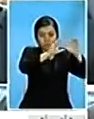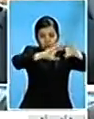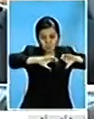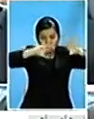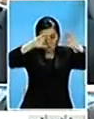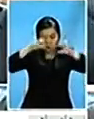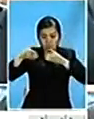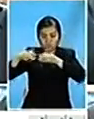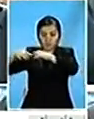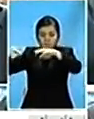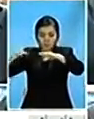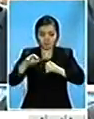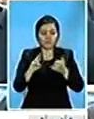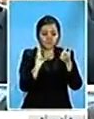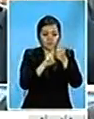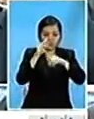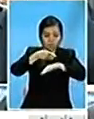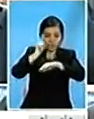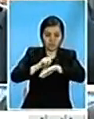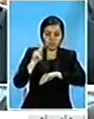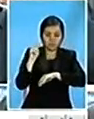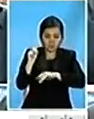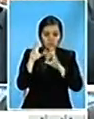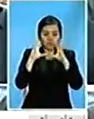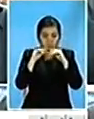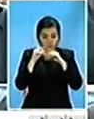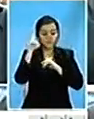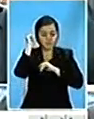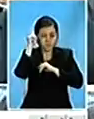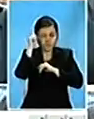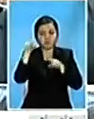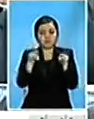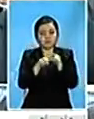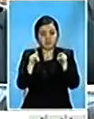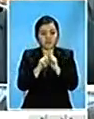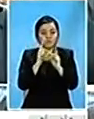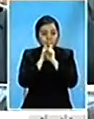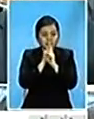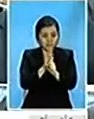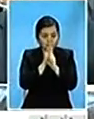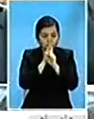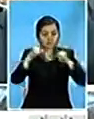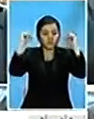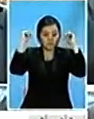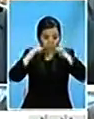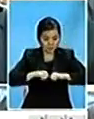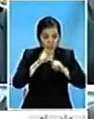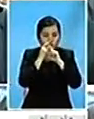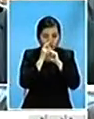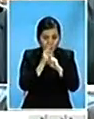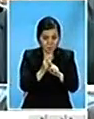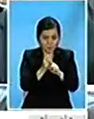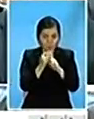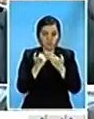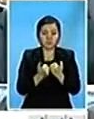านเจริญจันโกมลเป็นผู้นัดประชุมเราก็เข้าใจกันตั้งแต่เบื้องต้นว่าจะเป็นไปตามข้อตกลงนั้นทุกประการเพราะว่